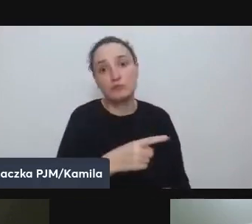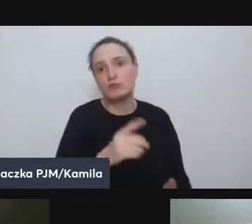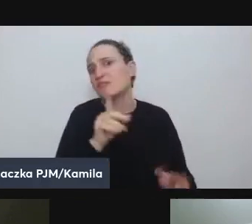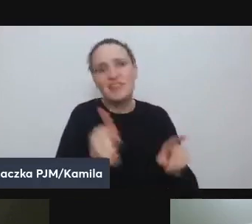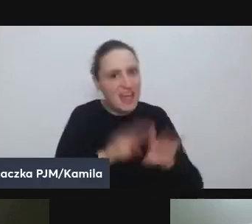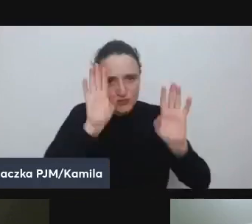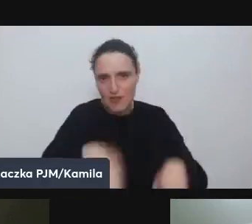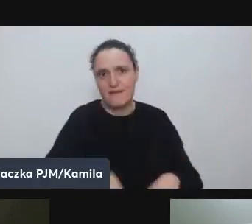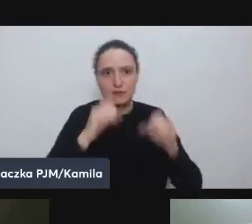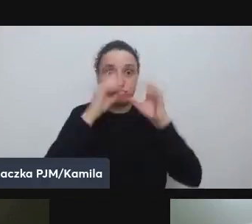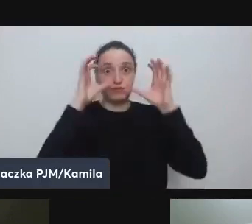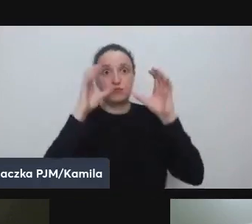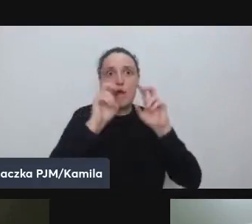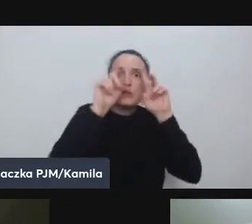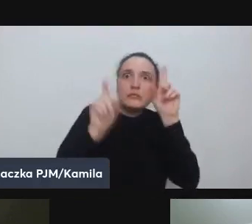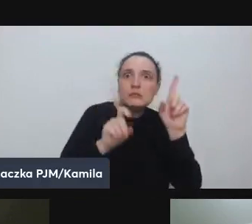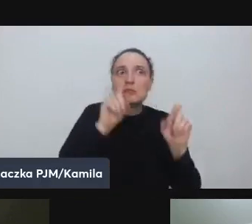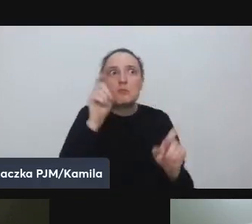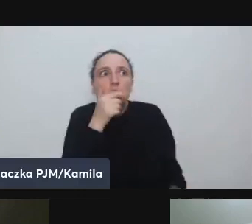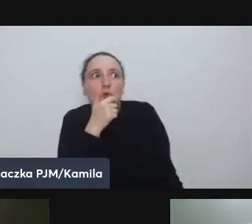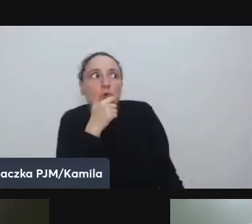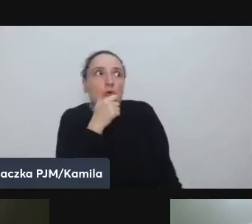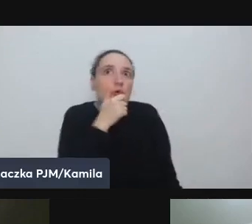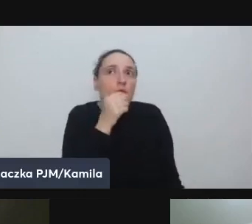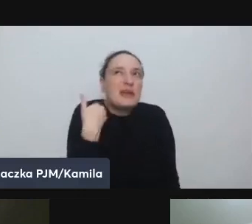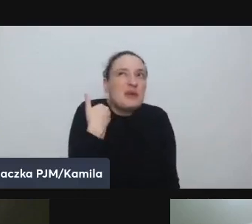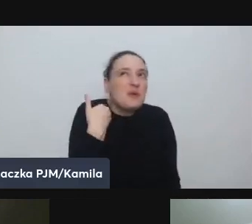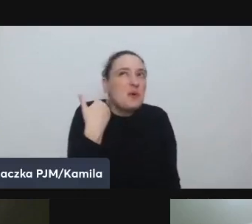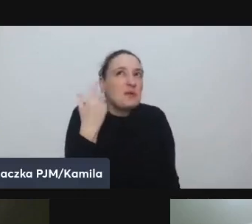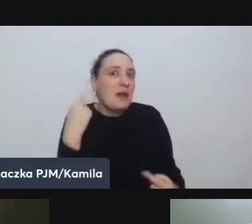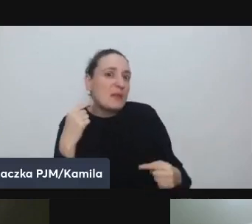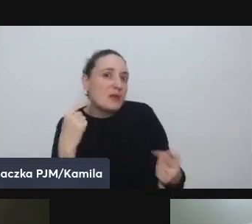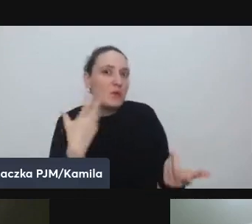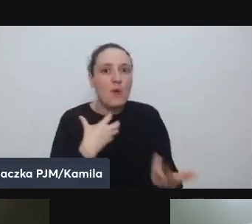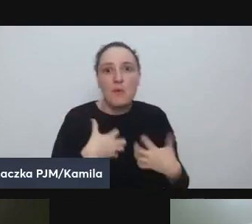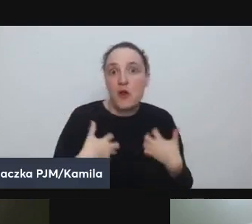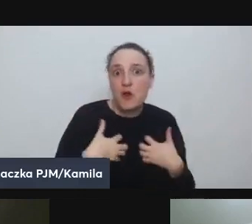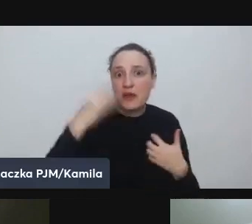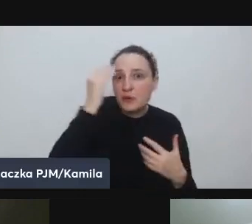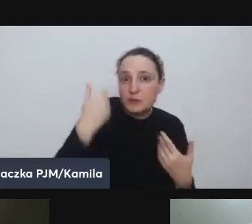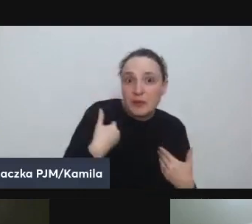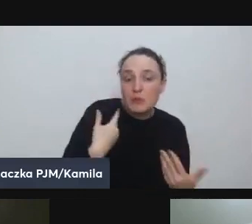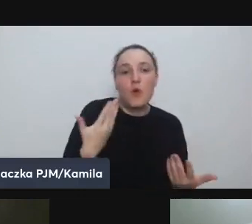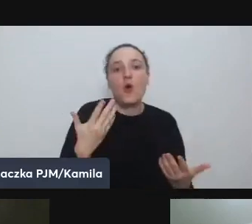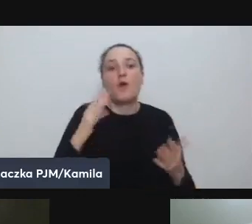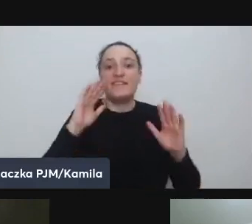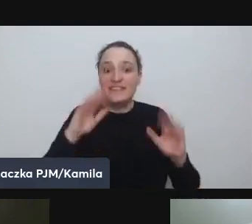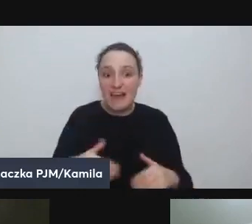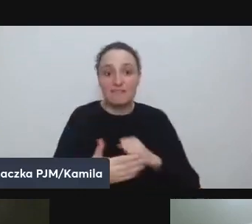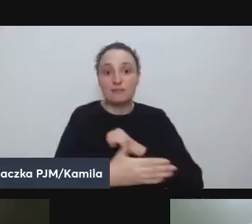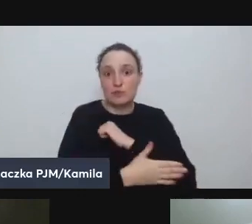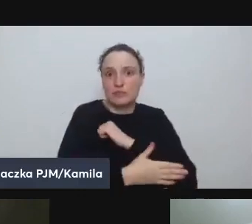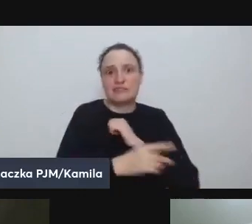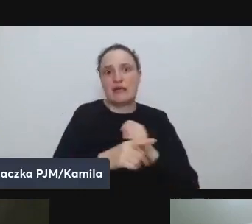znaki zapytania i w sumie nie do końca wiem, co było na tej biologii, bo okazuje się, że cały proces łącznie z podstawami nadal jest nowy